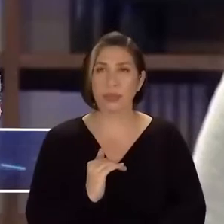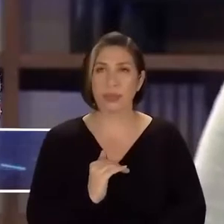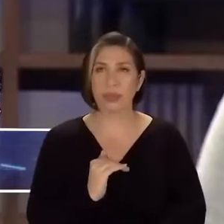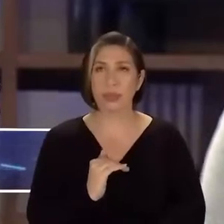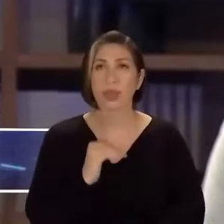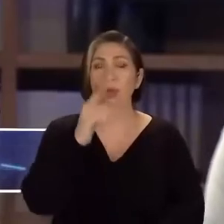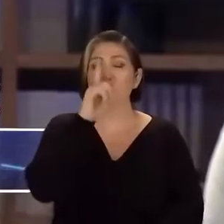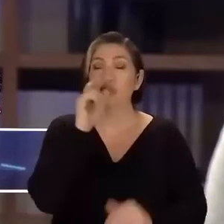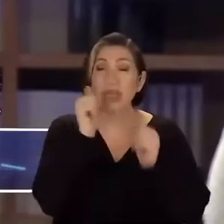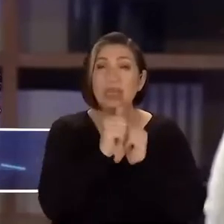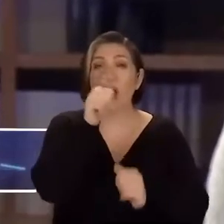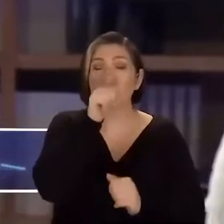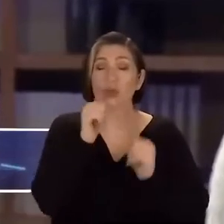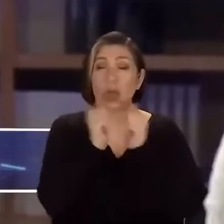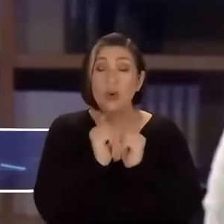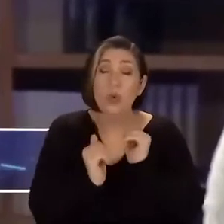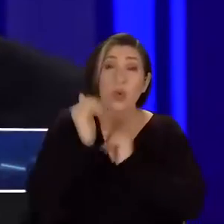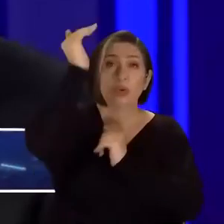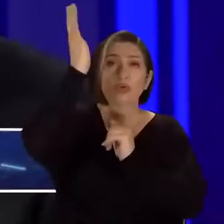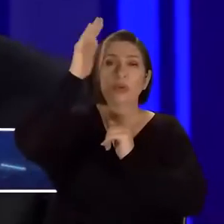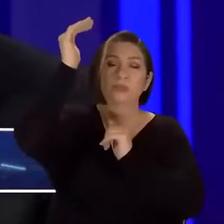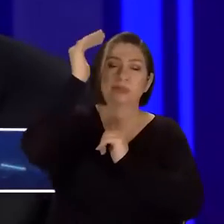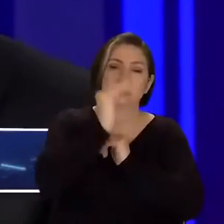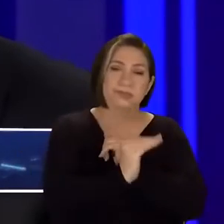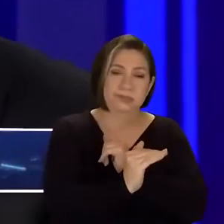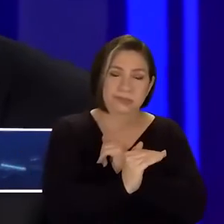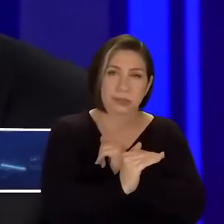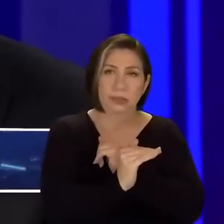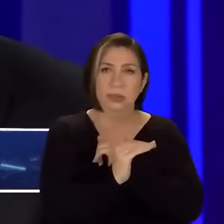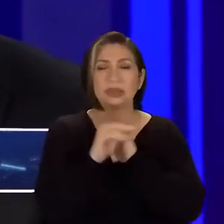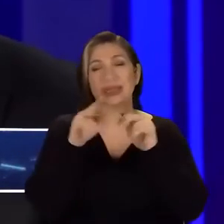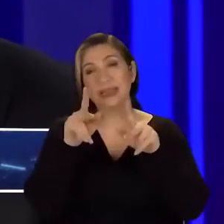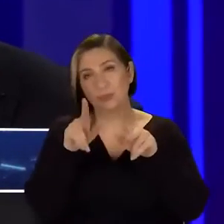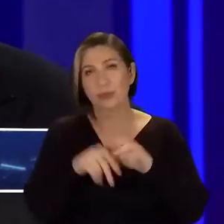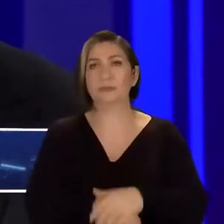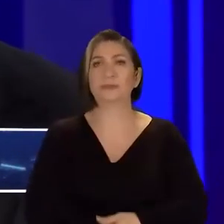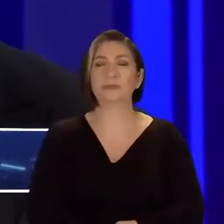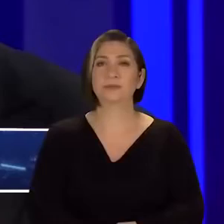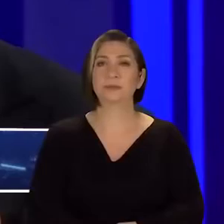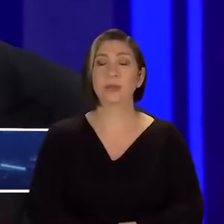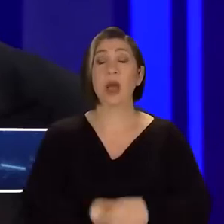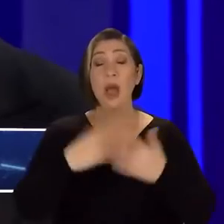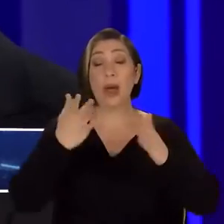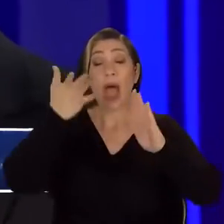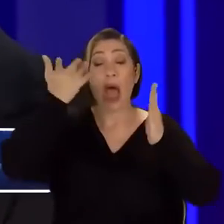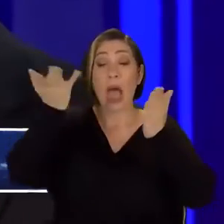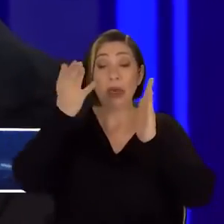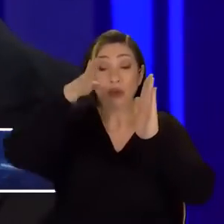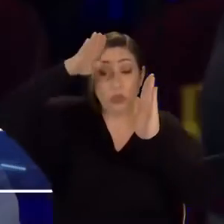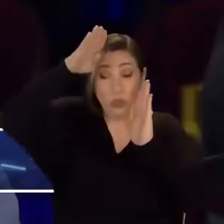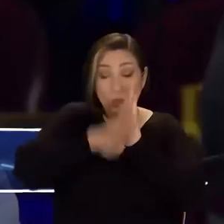kat, 600 kat falan artıyor. Sonra hop oradan %80, %90 düşüyor. Ama her düştüğü